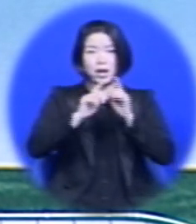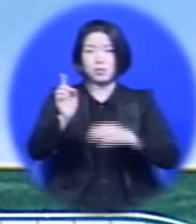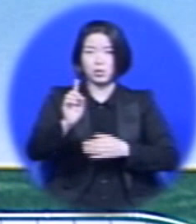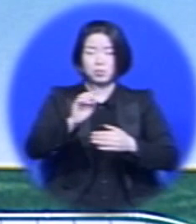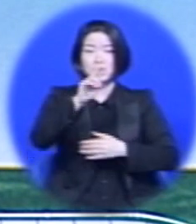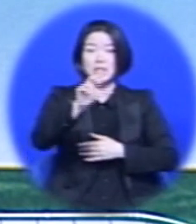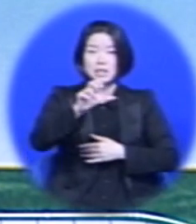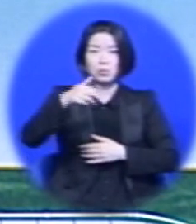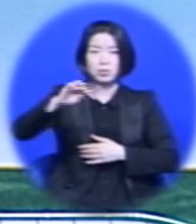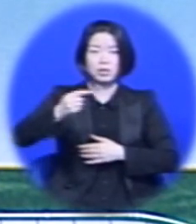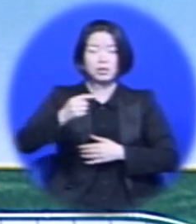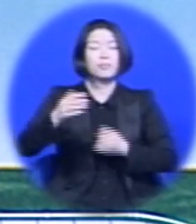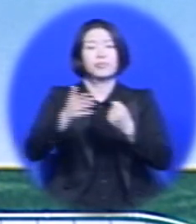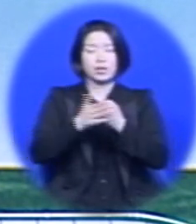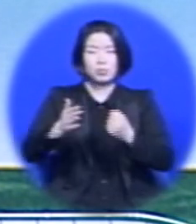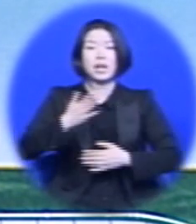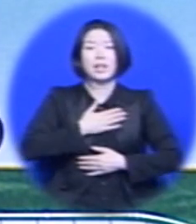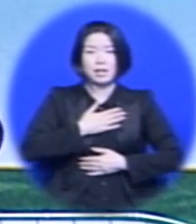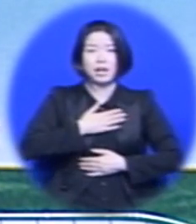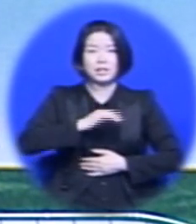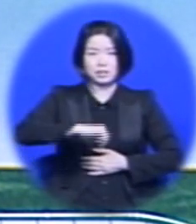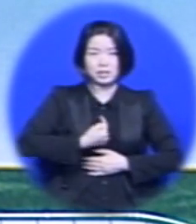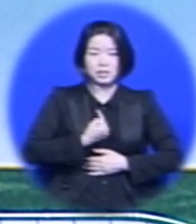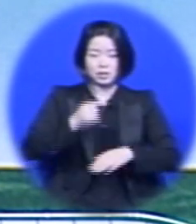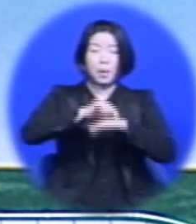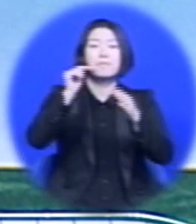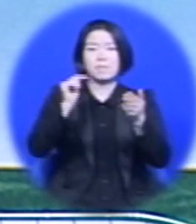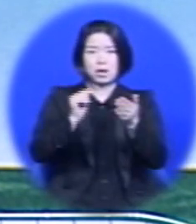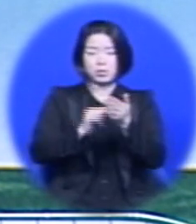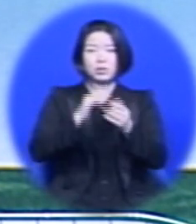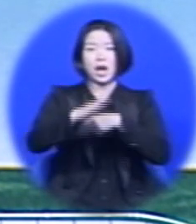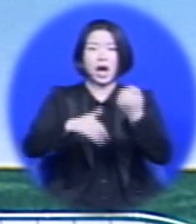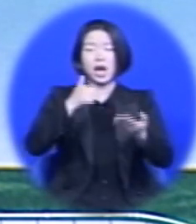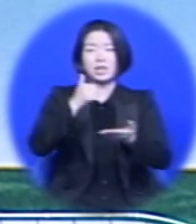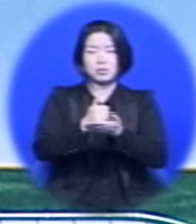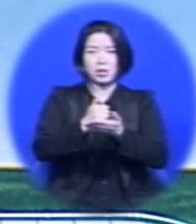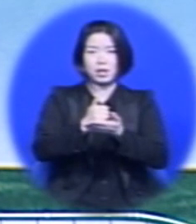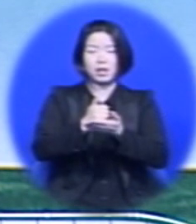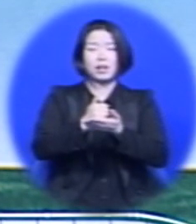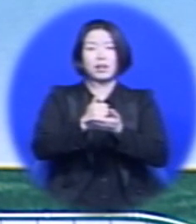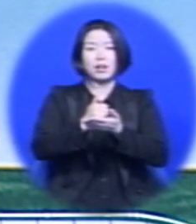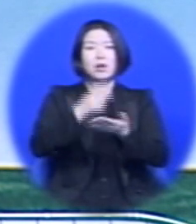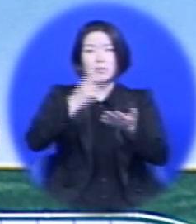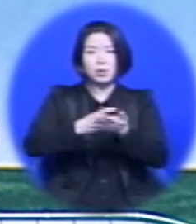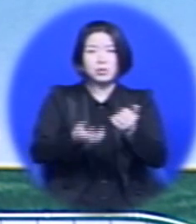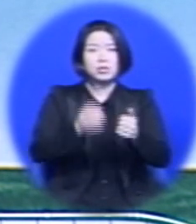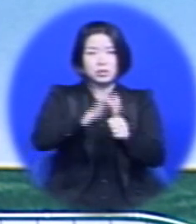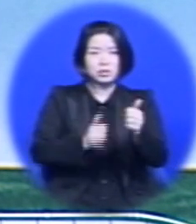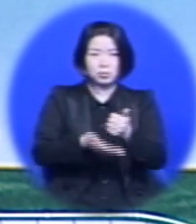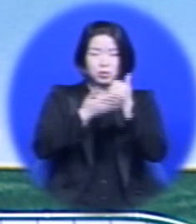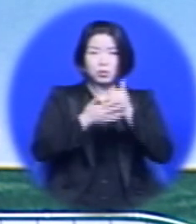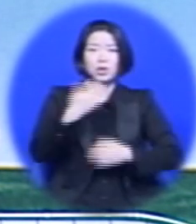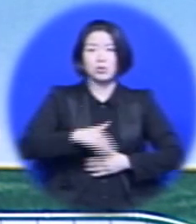25절에 그러니 나 자신은 마음으로는 하나님의 법을 섬기고 육신으로는 죄의 법을 섬기고